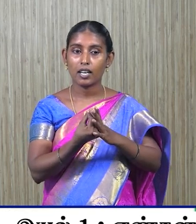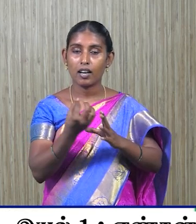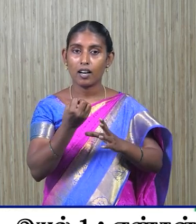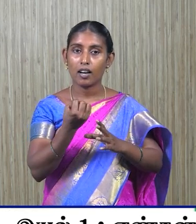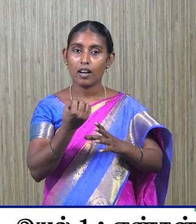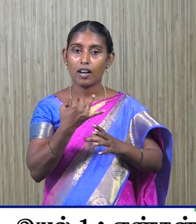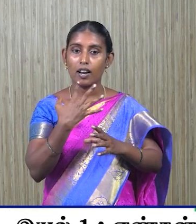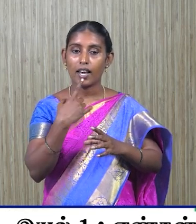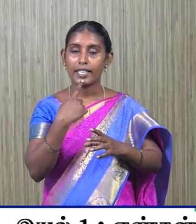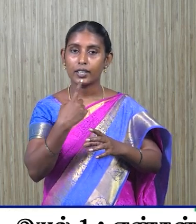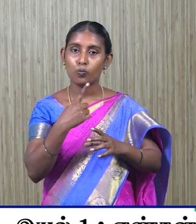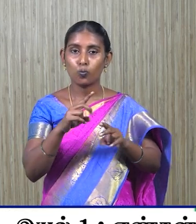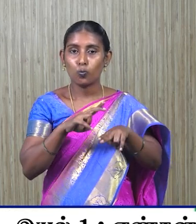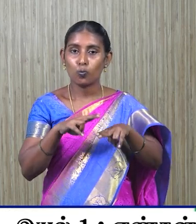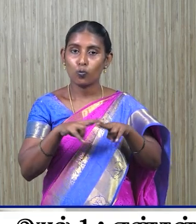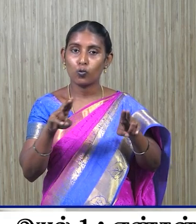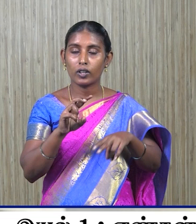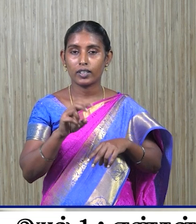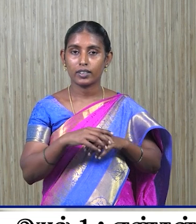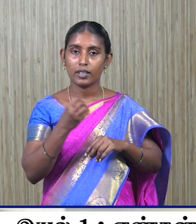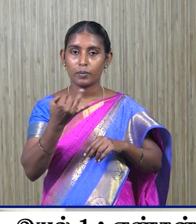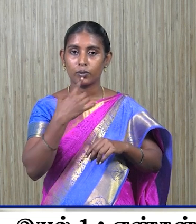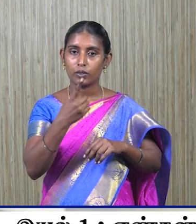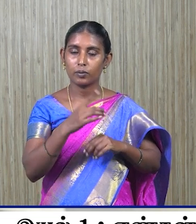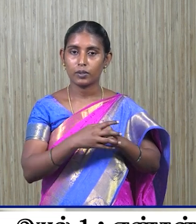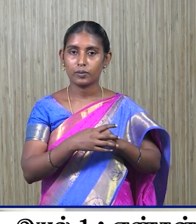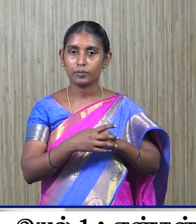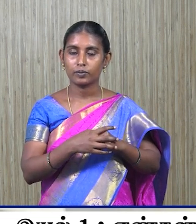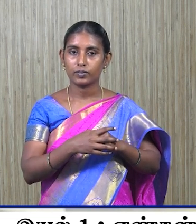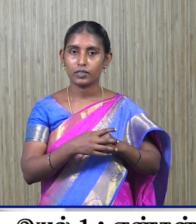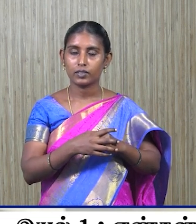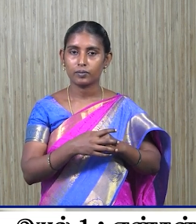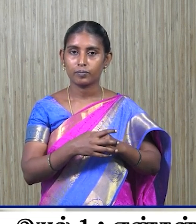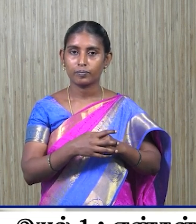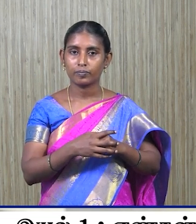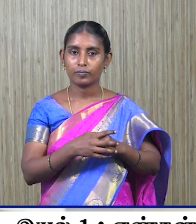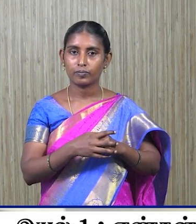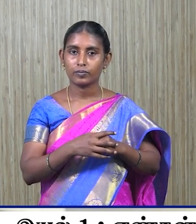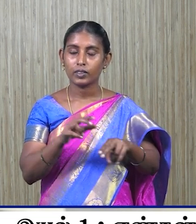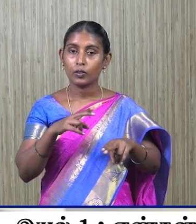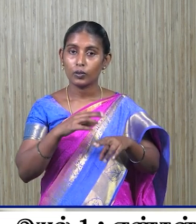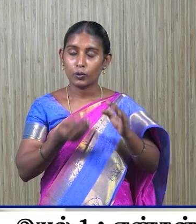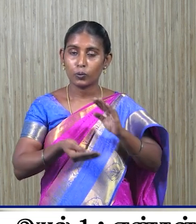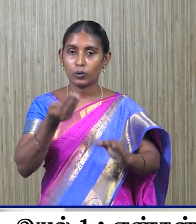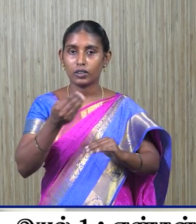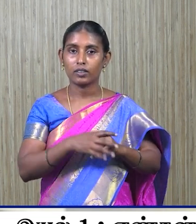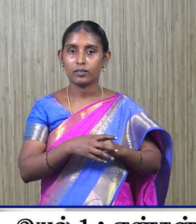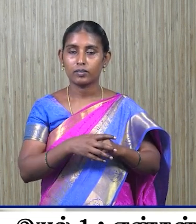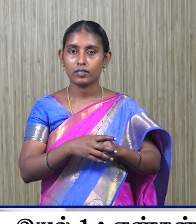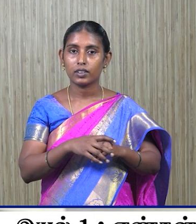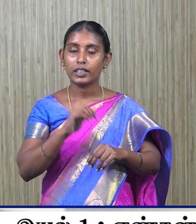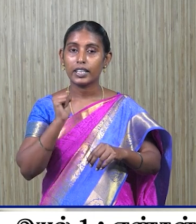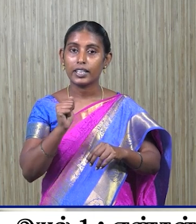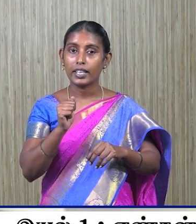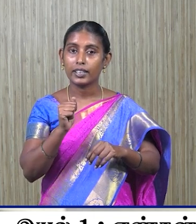எண்கள் என்று நம்மால் கூற முடியும். அப்போது முழு எண்களில் ஜீரோவுக்கு முன்னி இல்லைங்கிறது நம்ம தெரிஞ்சு. இன்னும் நம் கூடுதலாக எந்த ஒரு